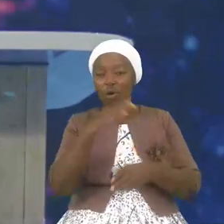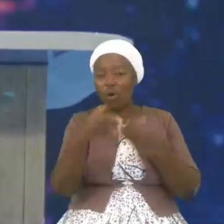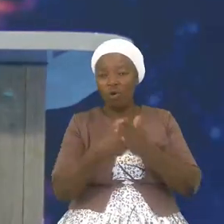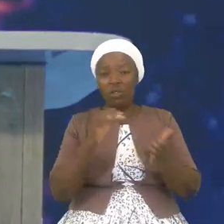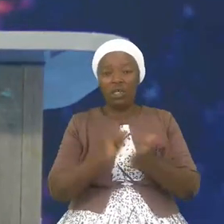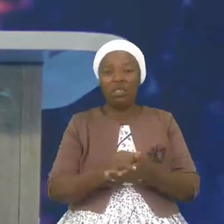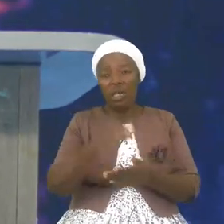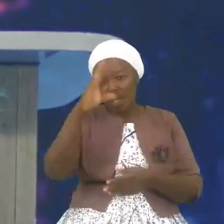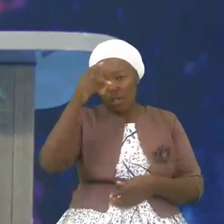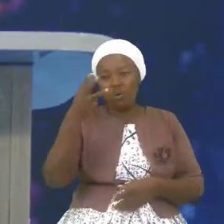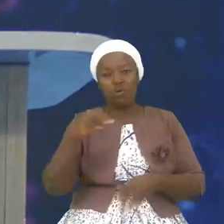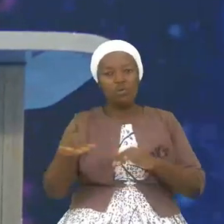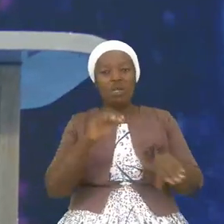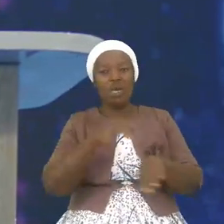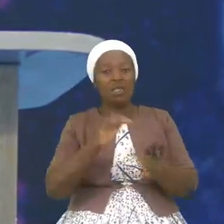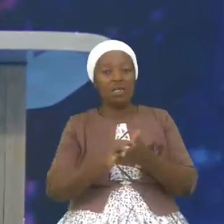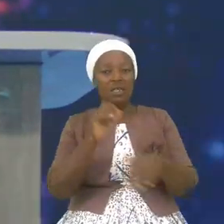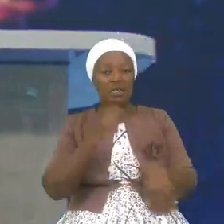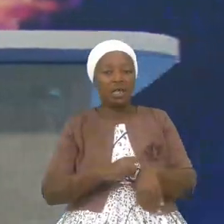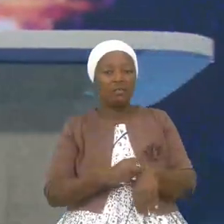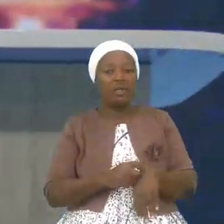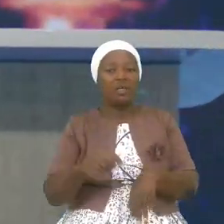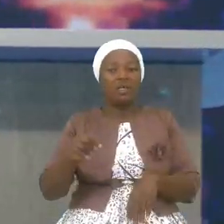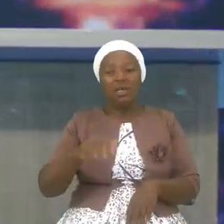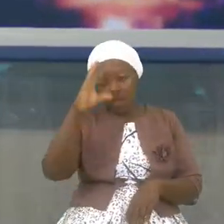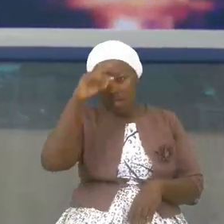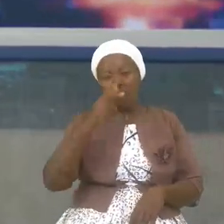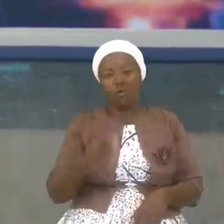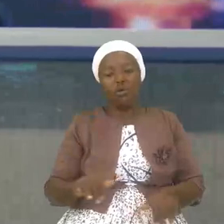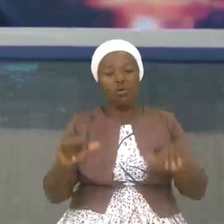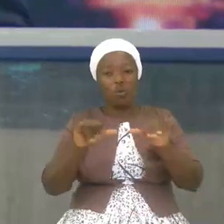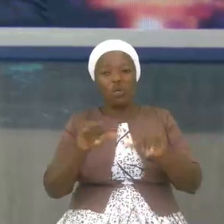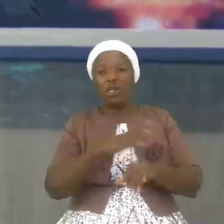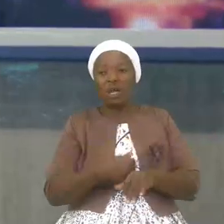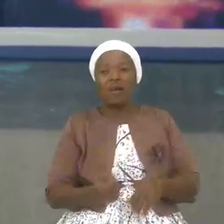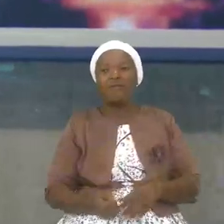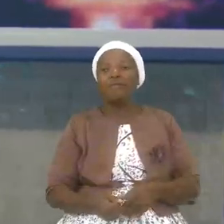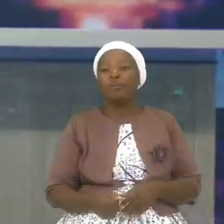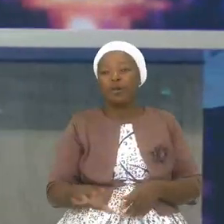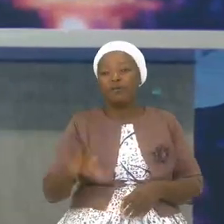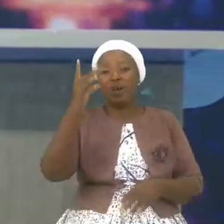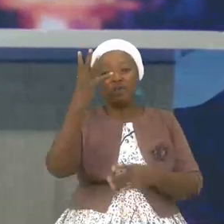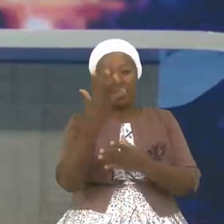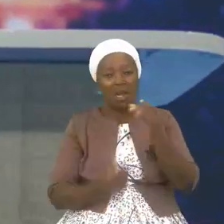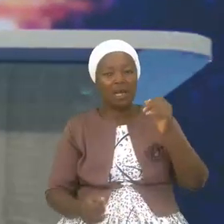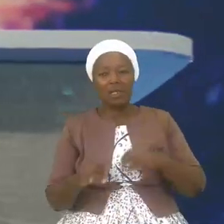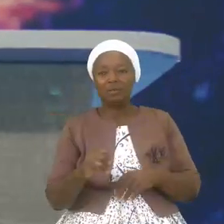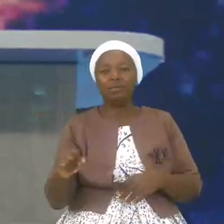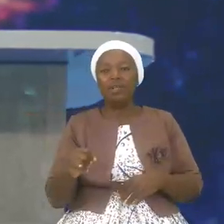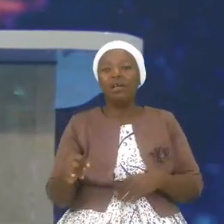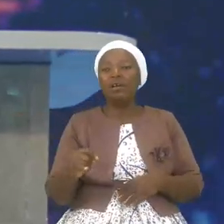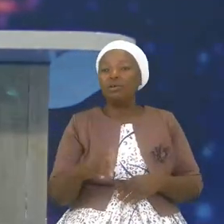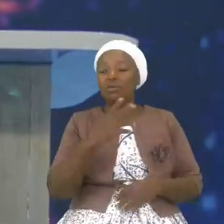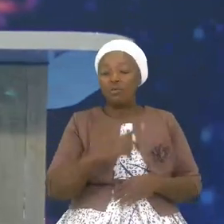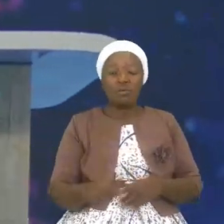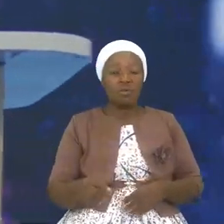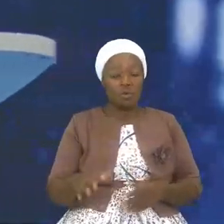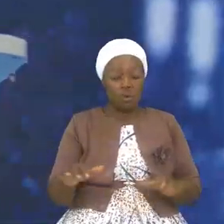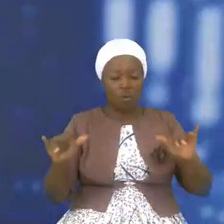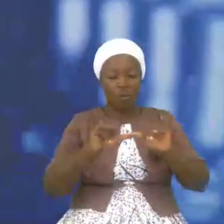qu'il faisait en ce moment. Il a été pesé et trouvé léger. Pesé et trouvé